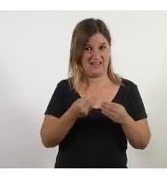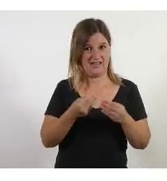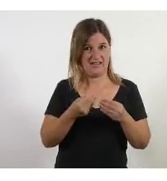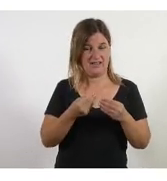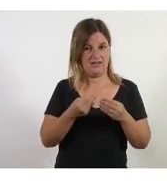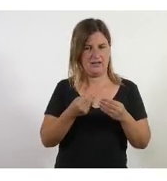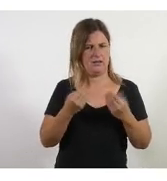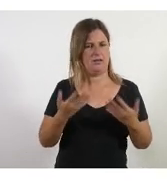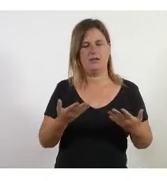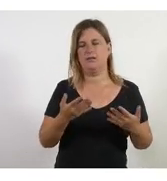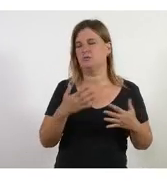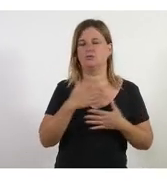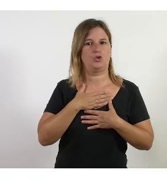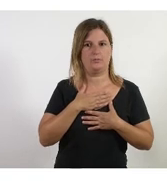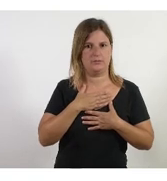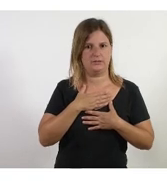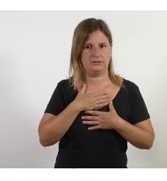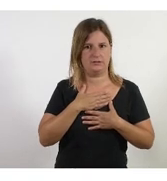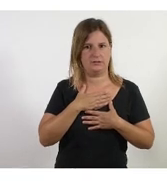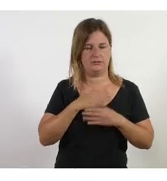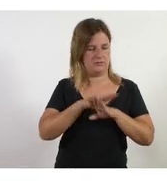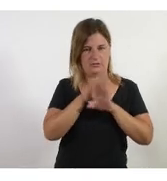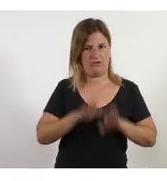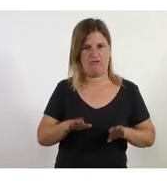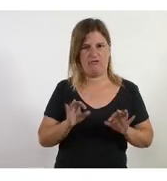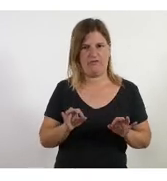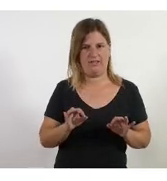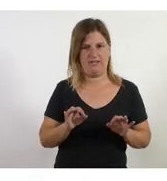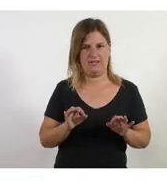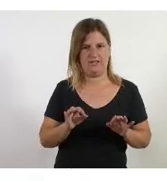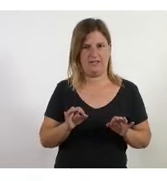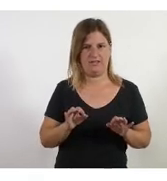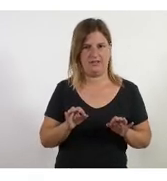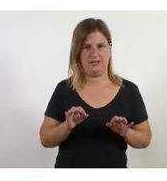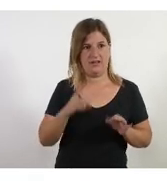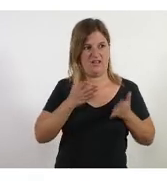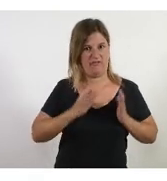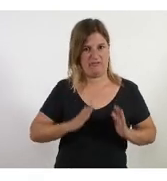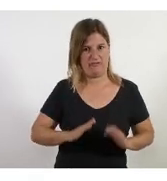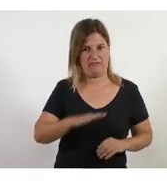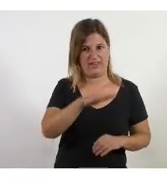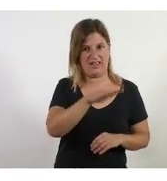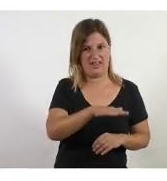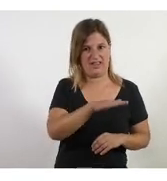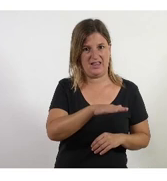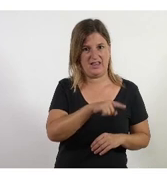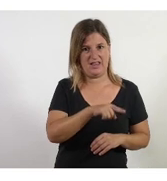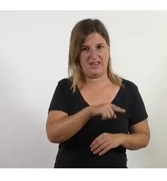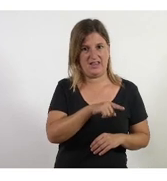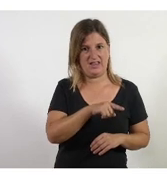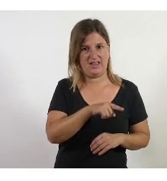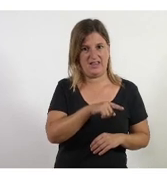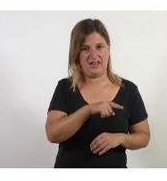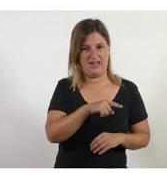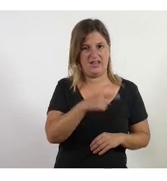De cop i volta, això s'acaba tot. I tens un fill, el més... i diuen